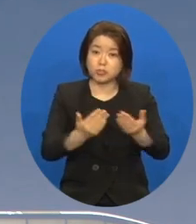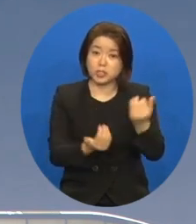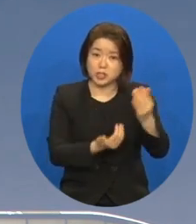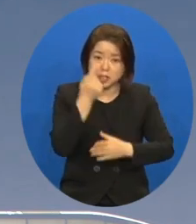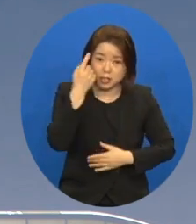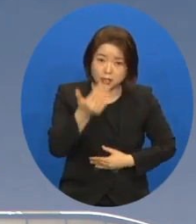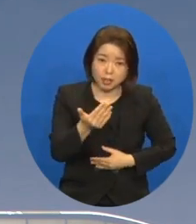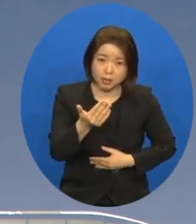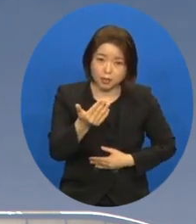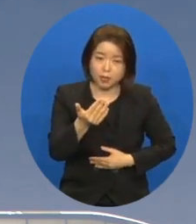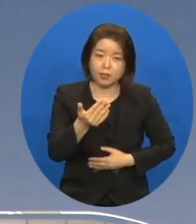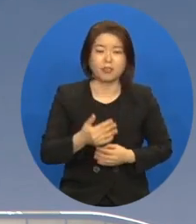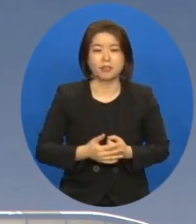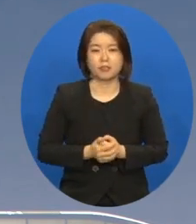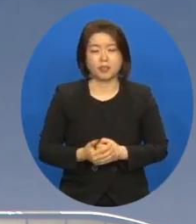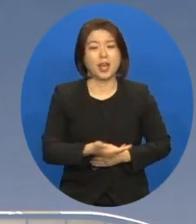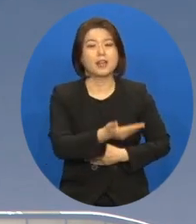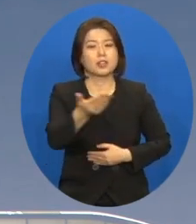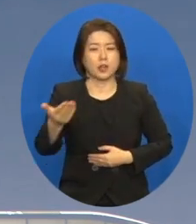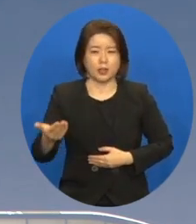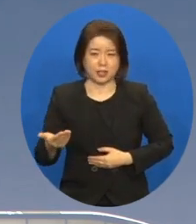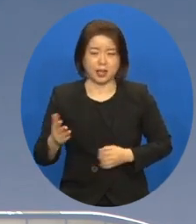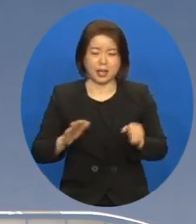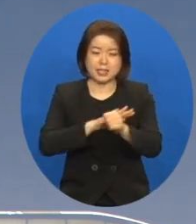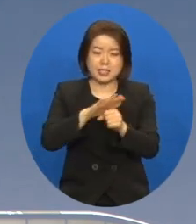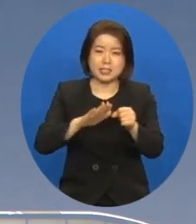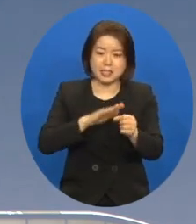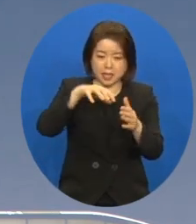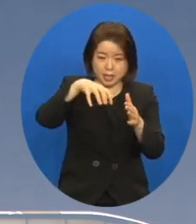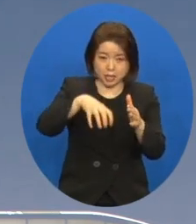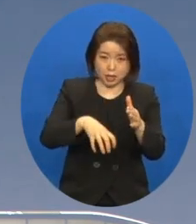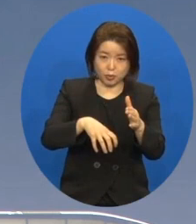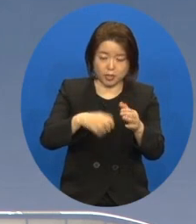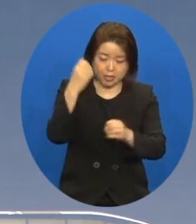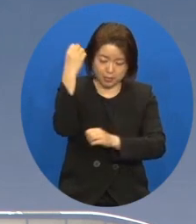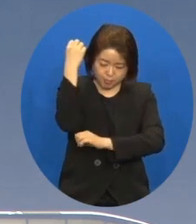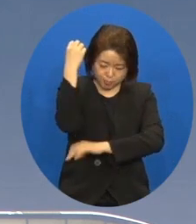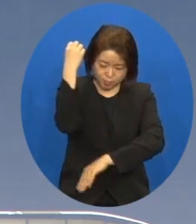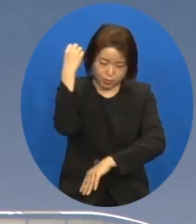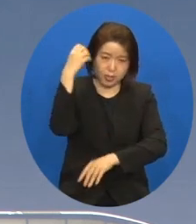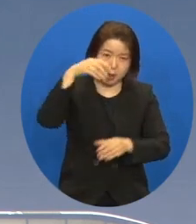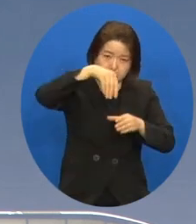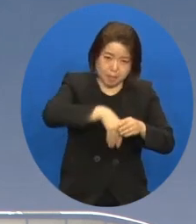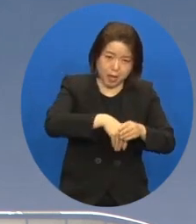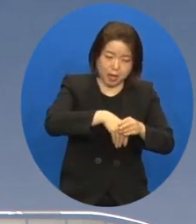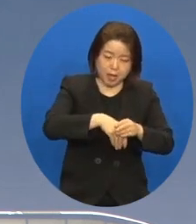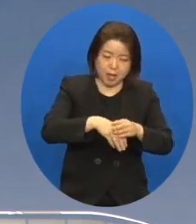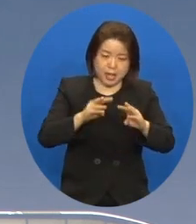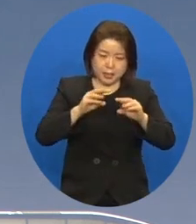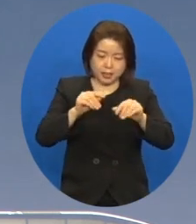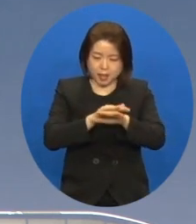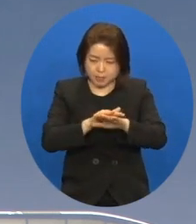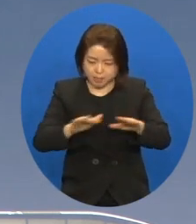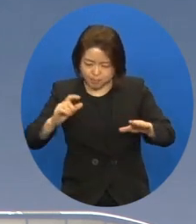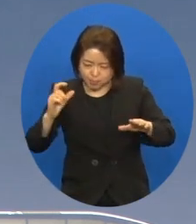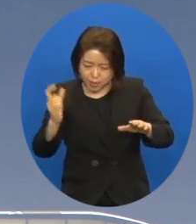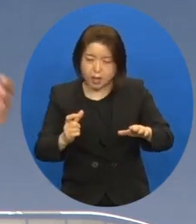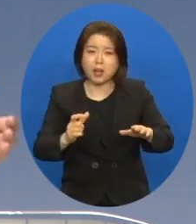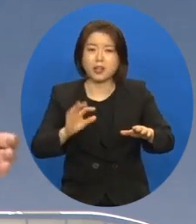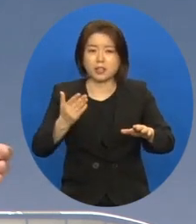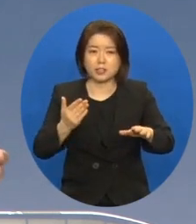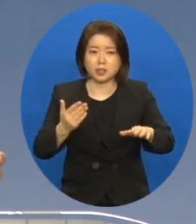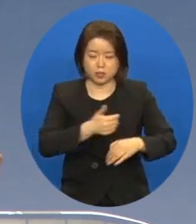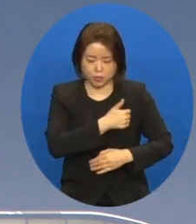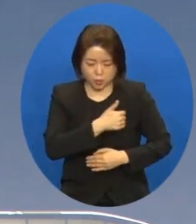하는 너희가 사랑 가운데서 뿌리가 박히고 터가 굳어져서 능히